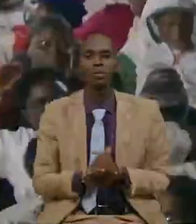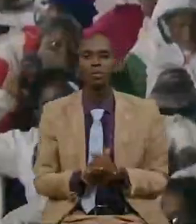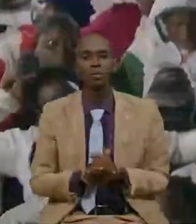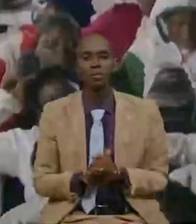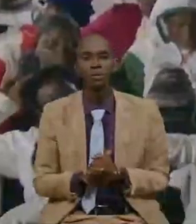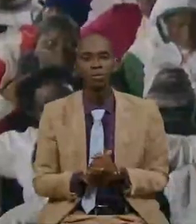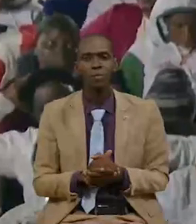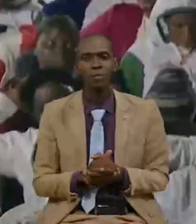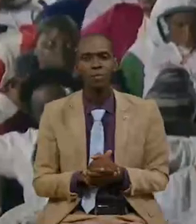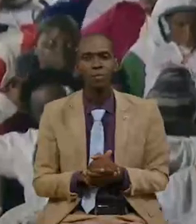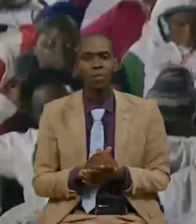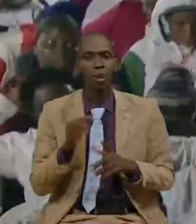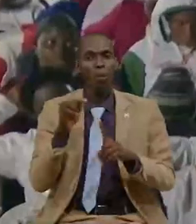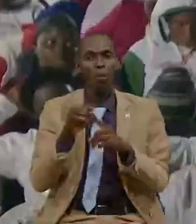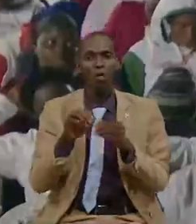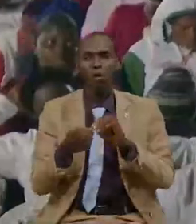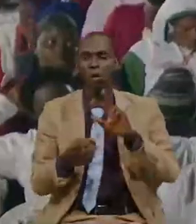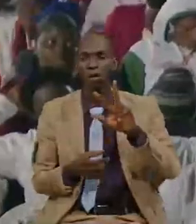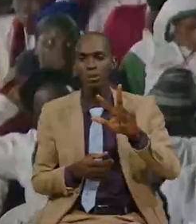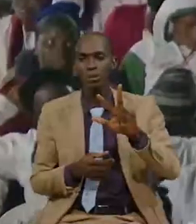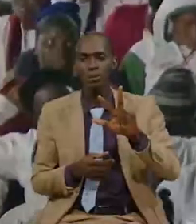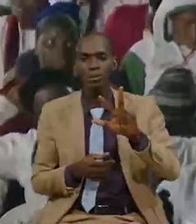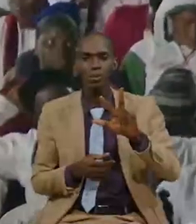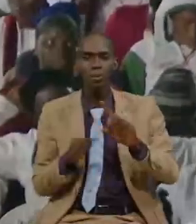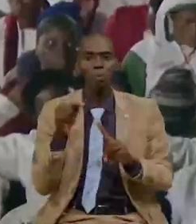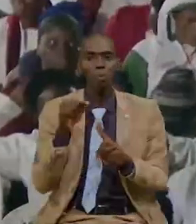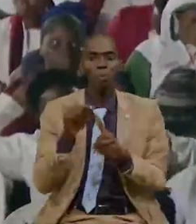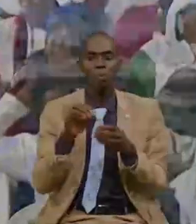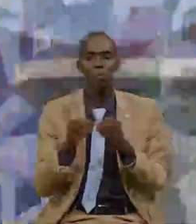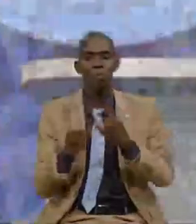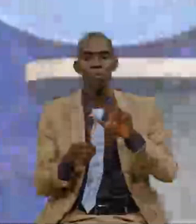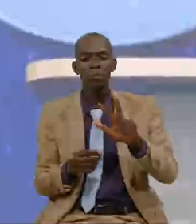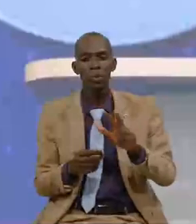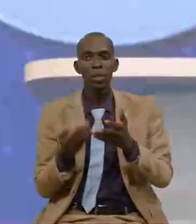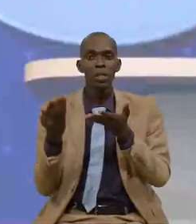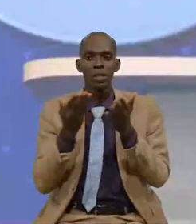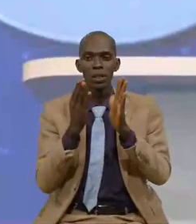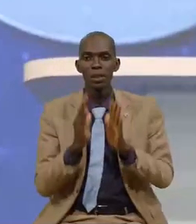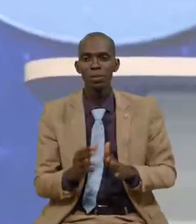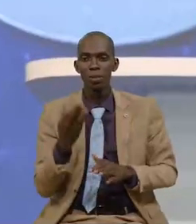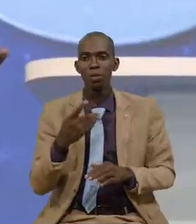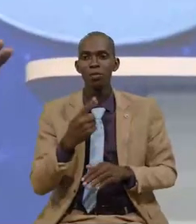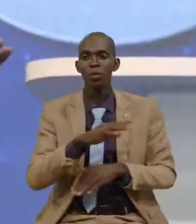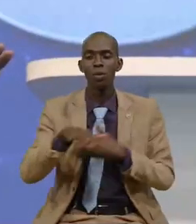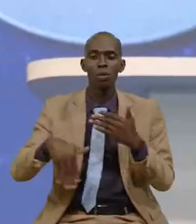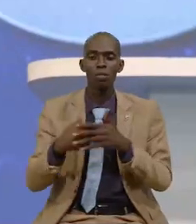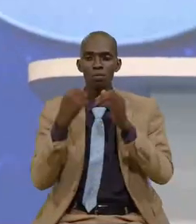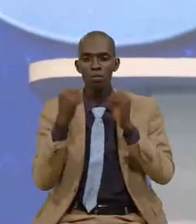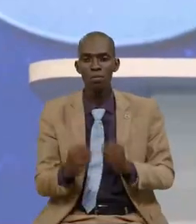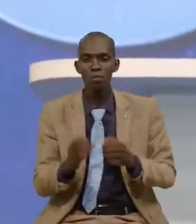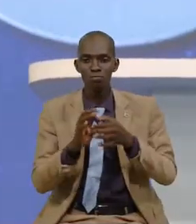Amen. Je vais au troisième point ici. Troisième point. Les sujets